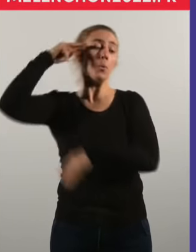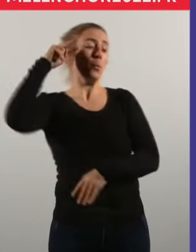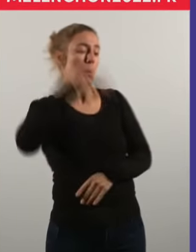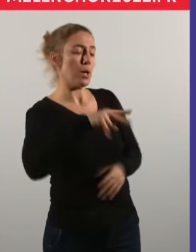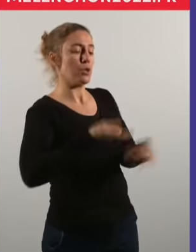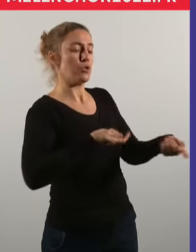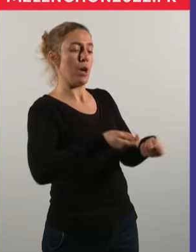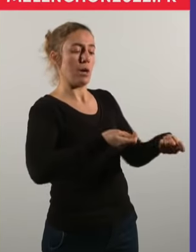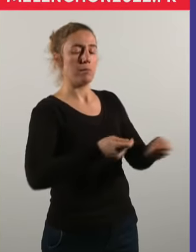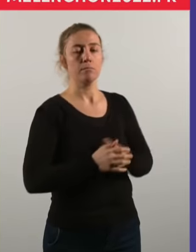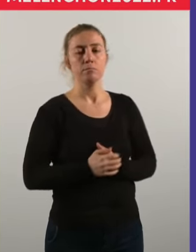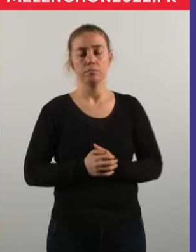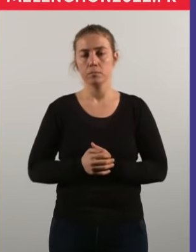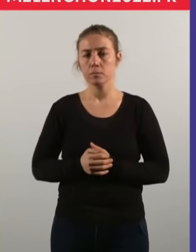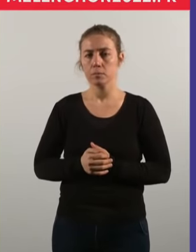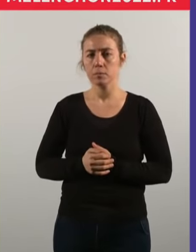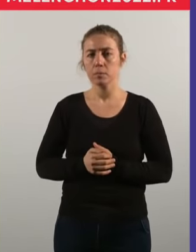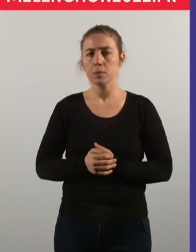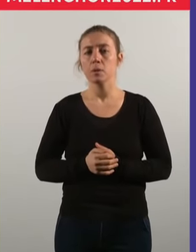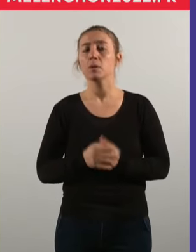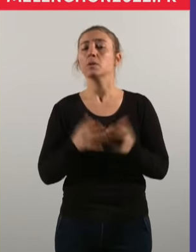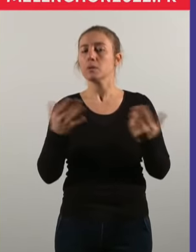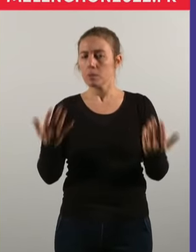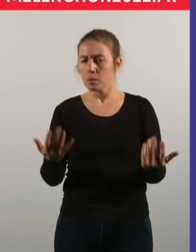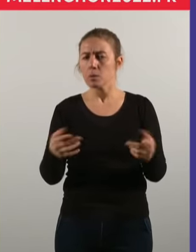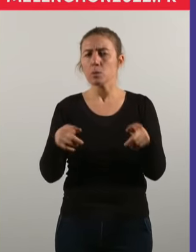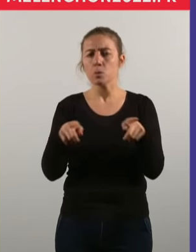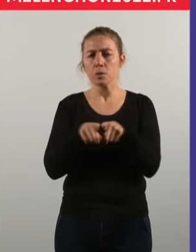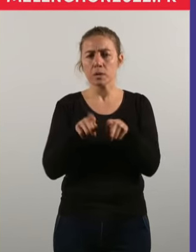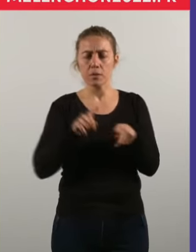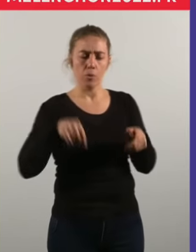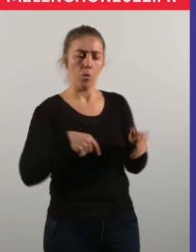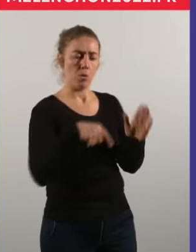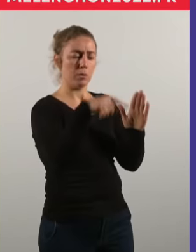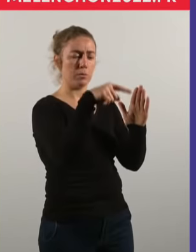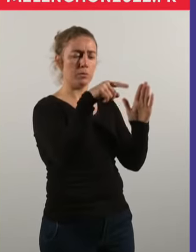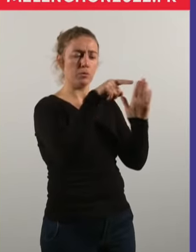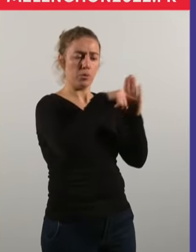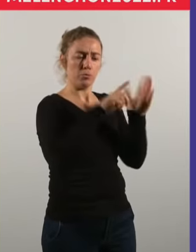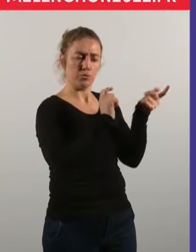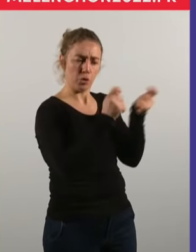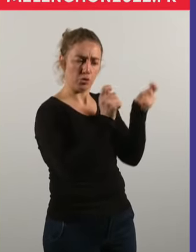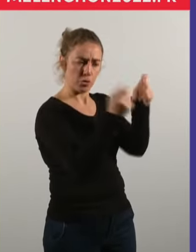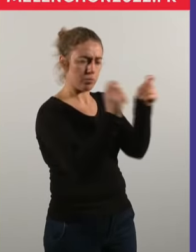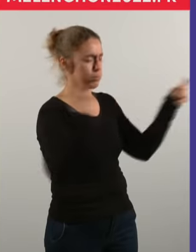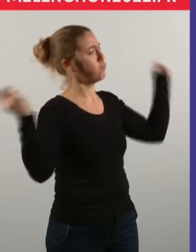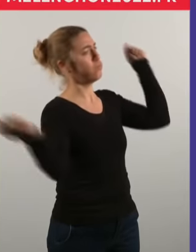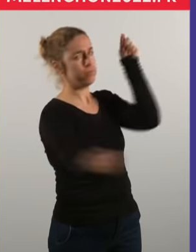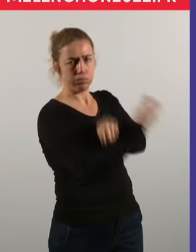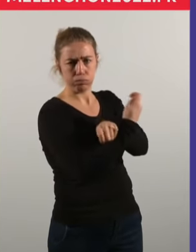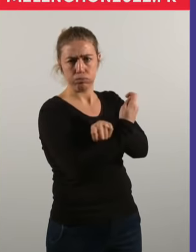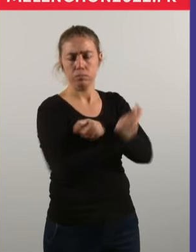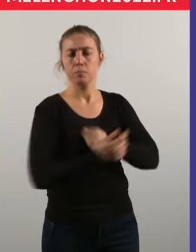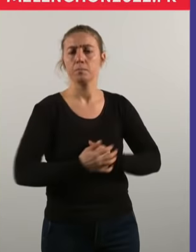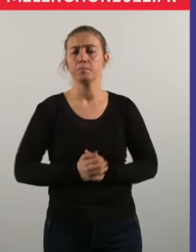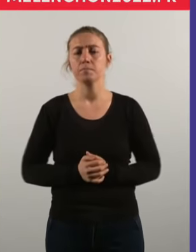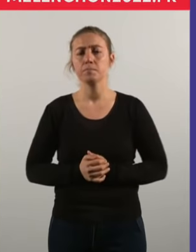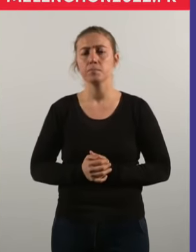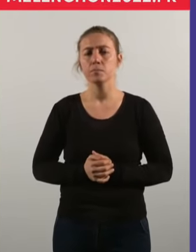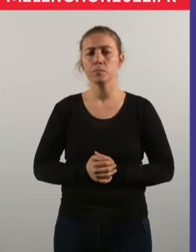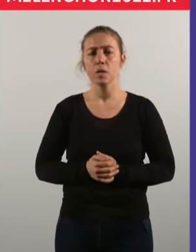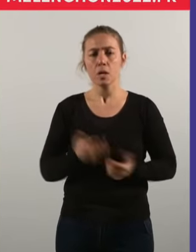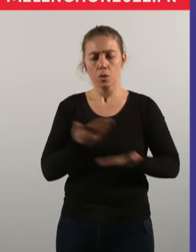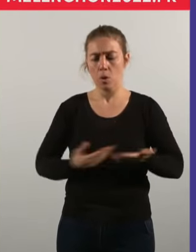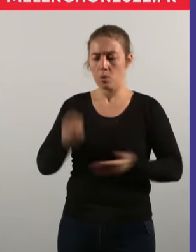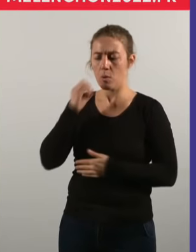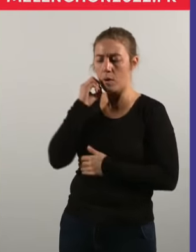au cœur de notre vie, mais il y aura aussi les grandes réformes. Si nous ne voulons pas, si nous ne voulons plus de ce